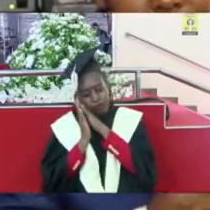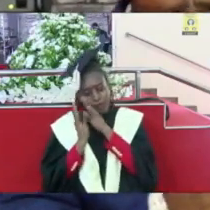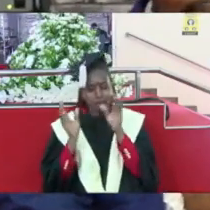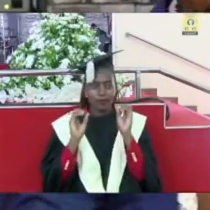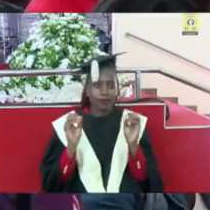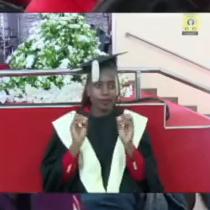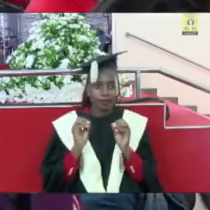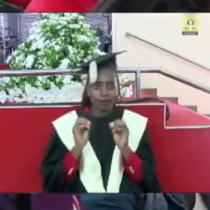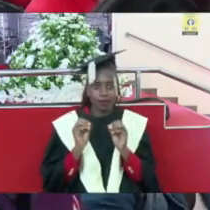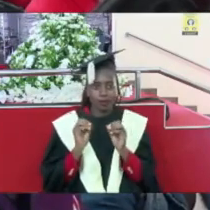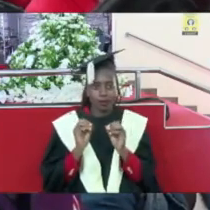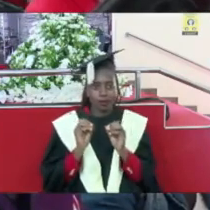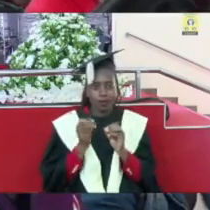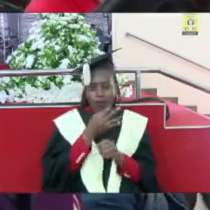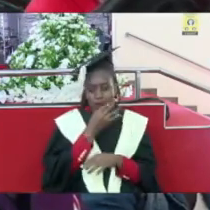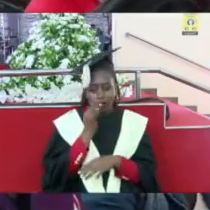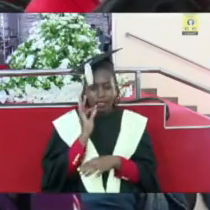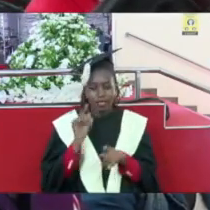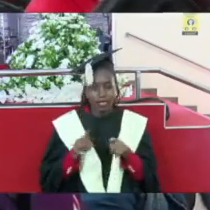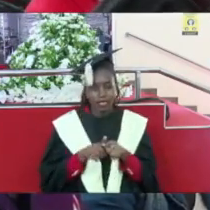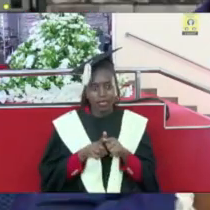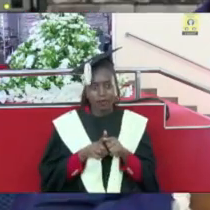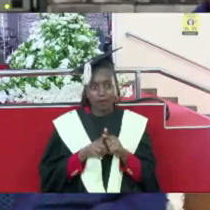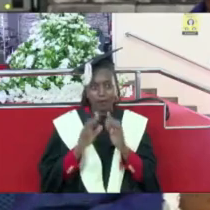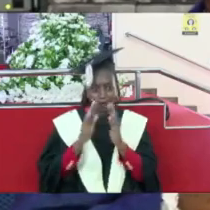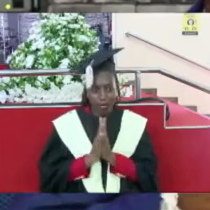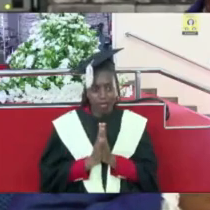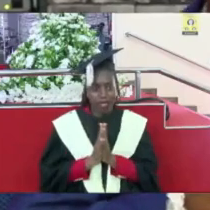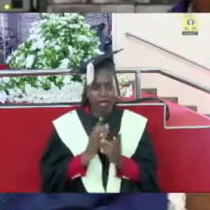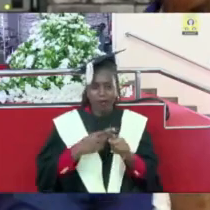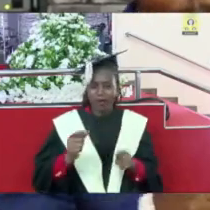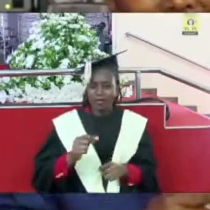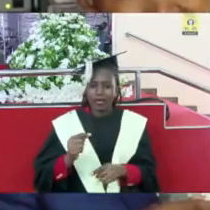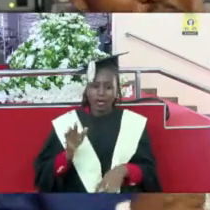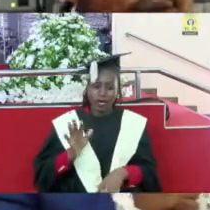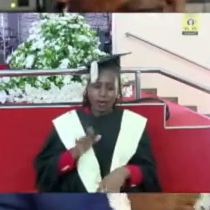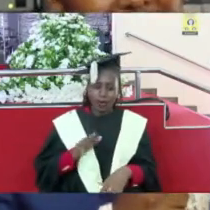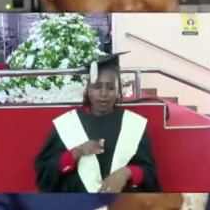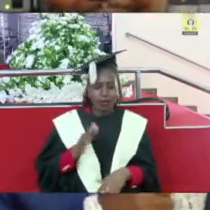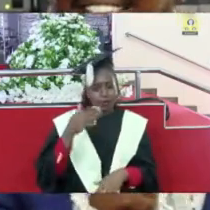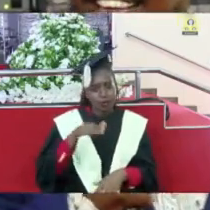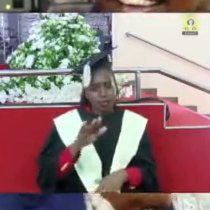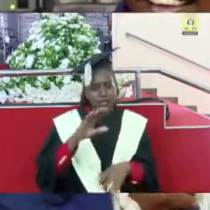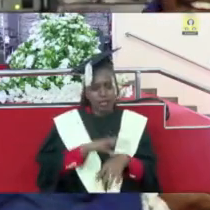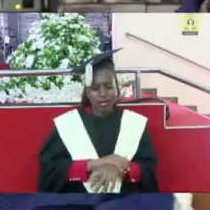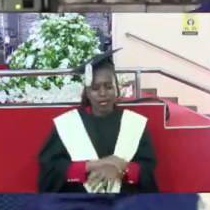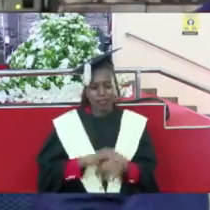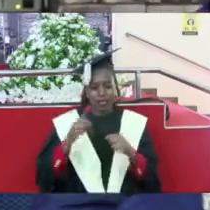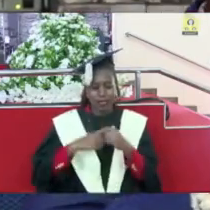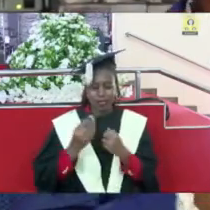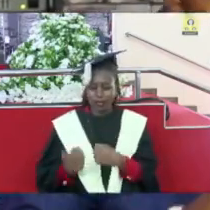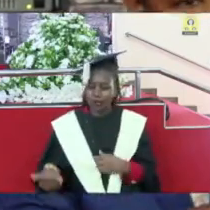Unaomba na kufunga. Na amepata watoto watatu sasa. Na bado unaomba na kufunga. Nimesikia hata waine anakuja.